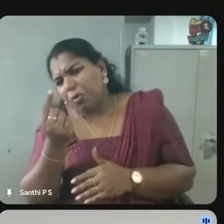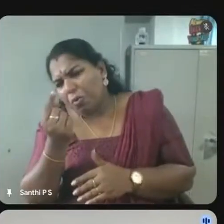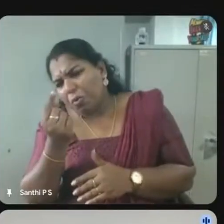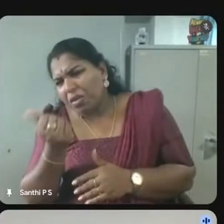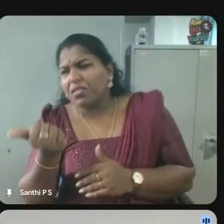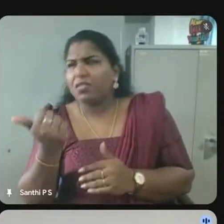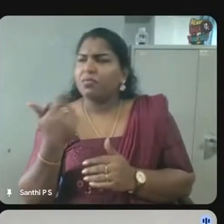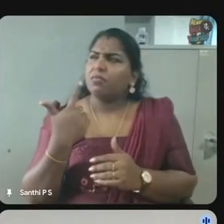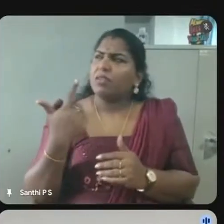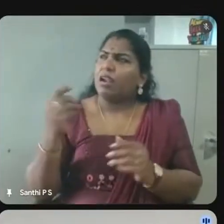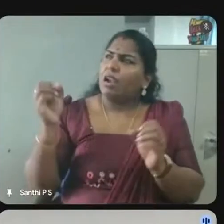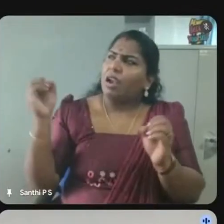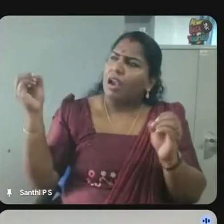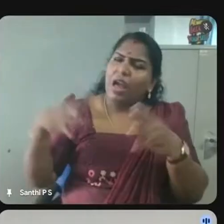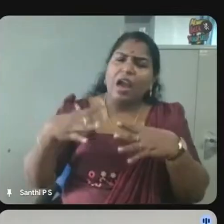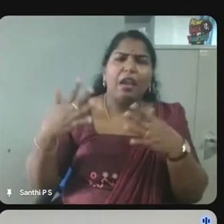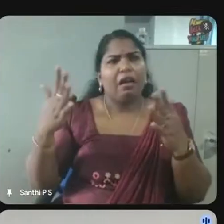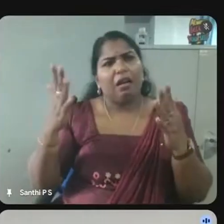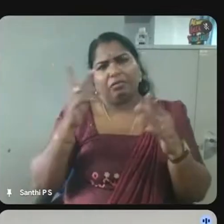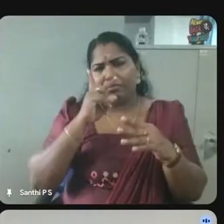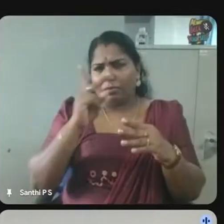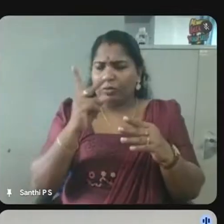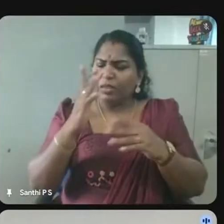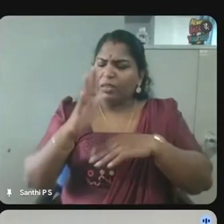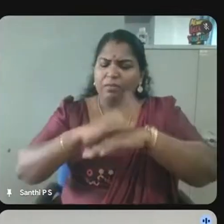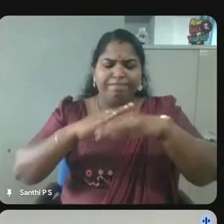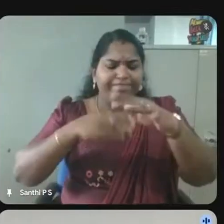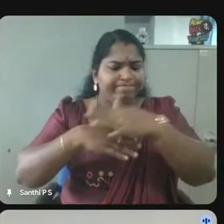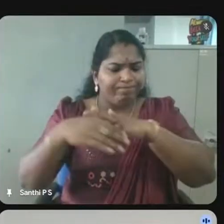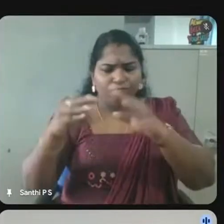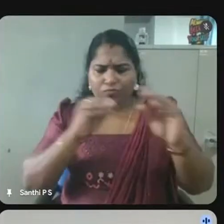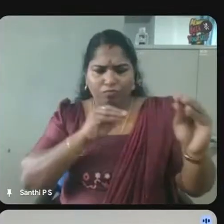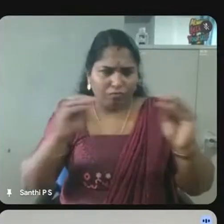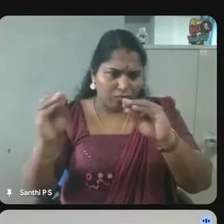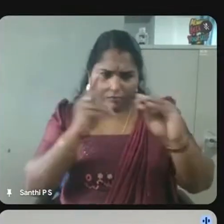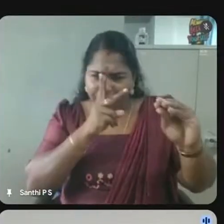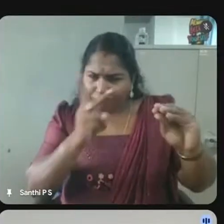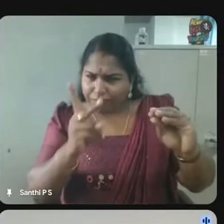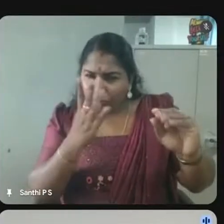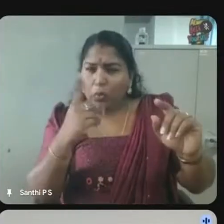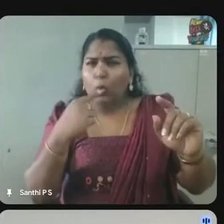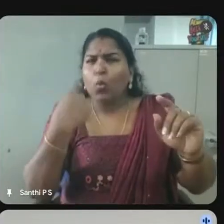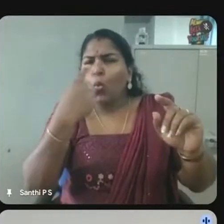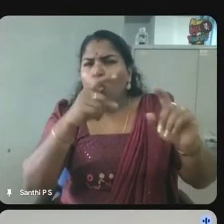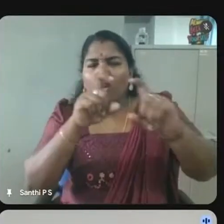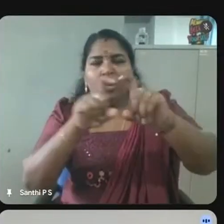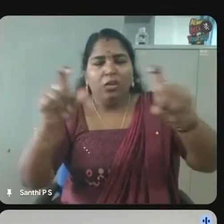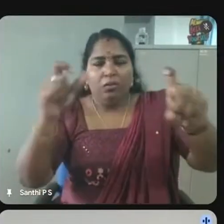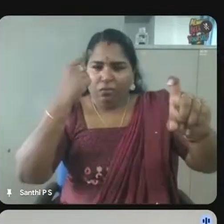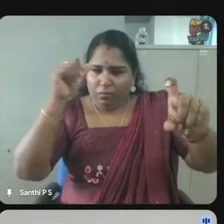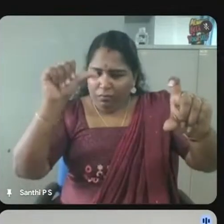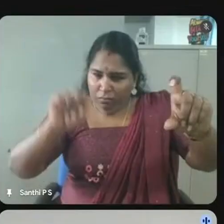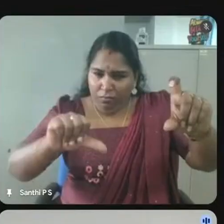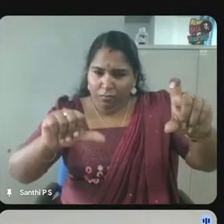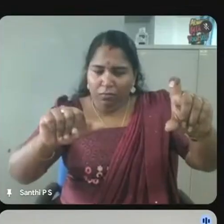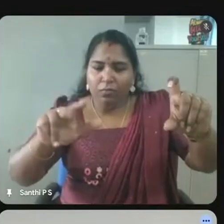കാണാം, എവിടെ നിന്നാണ് വെളിച്ചം വരുന്നത് എന്ന് കാണാം, കൈ അനങ്ങുന്നത് കാണാം, ഈ ഒരു കാറ്റഗറിയിലുള്ള ആളുകളെ നമ്മൾ ലീഗൽ ബ്ലൈൻഡ്നെസ് എന്ന് വിളിക്കുന്നു. നമ്മൾ നേരത്തെ പറഞ്ഞല്ലോ,